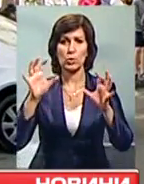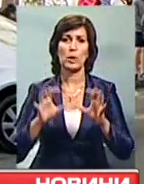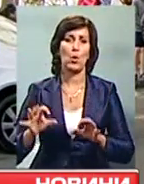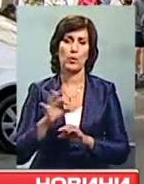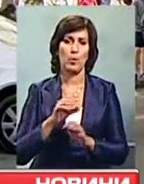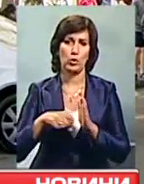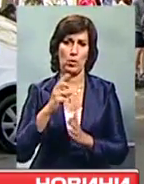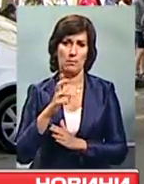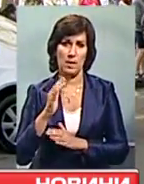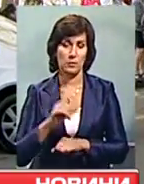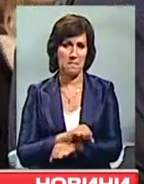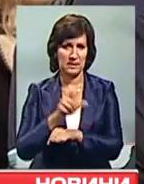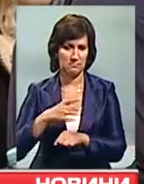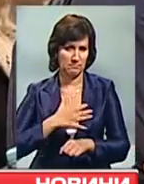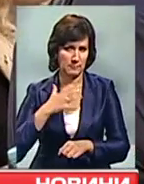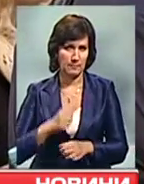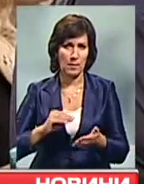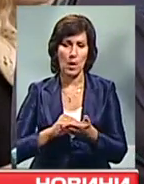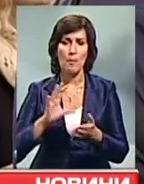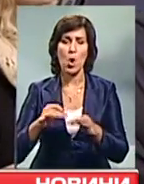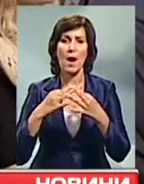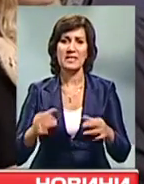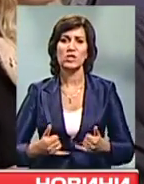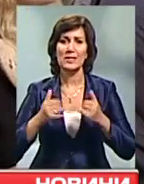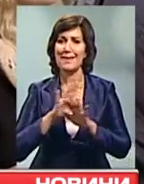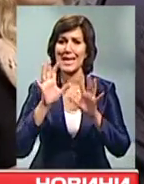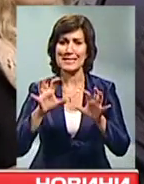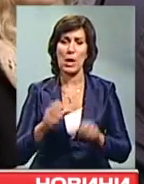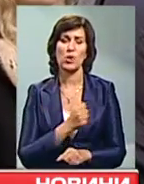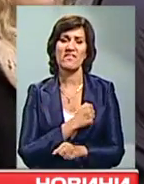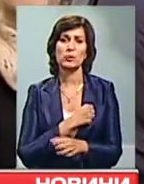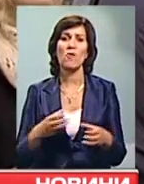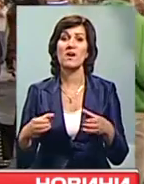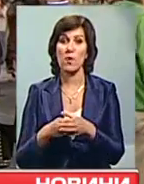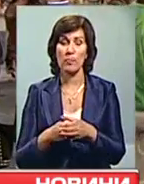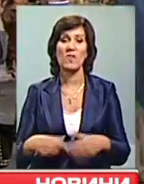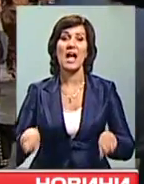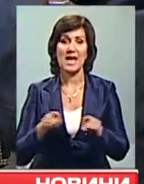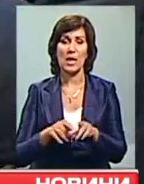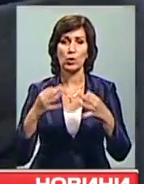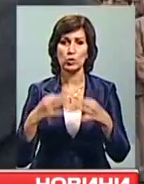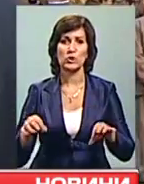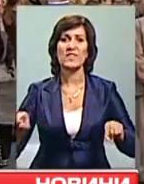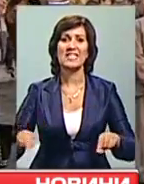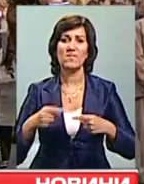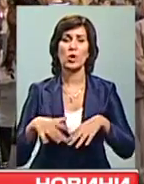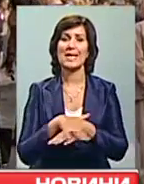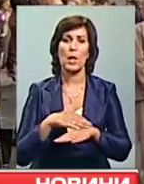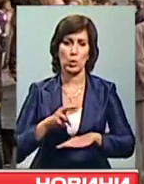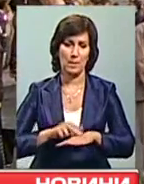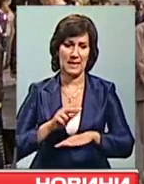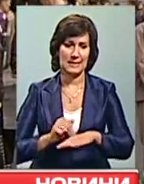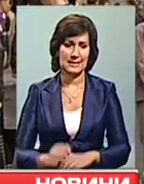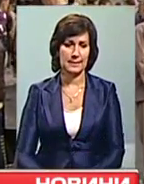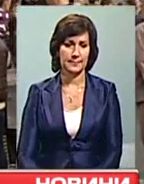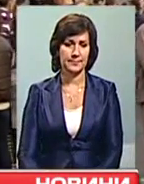закони по Донбасу. Мітингувальники невдоволені пунктом про амністію для незаконних військових формувань, а також дозволом на створення народної